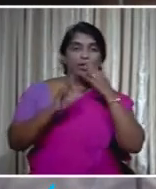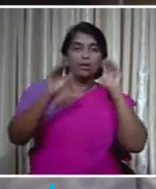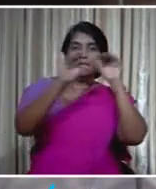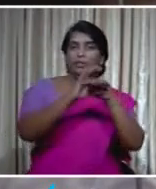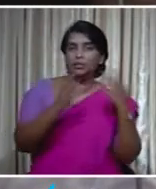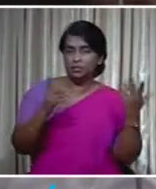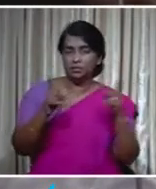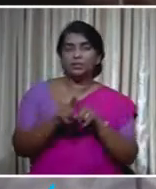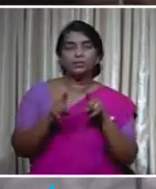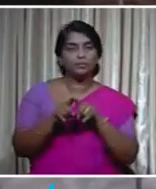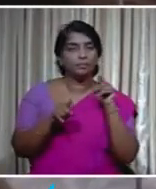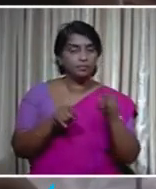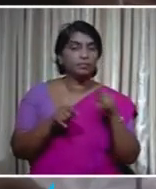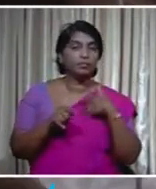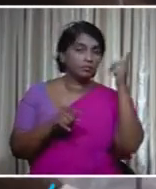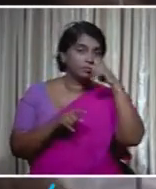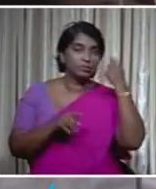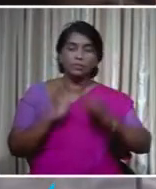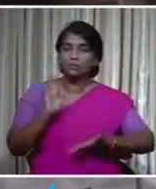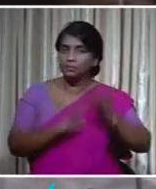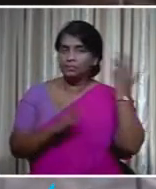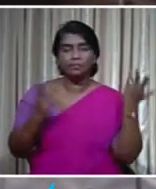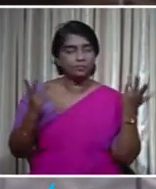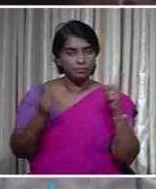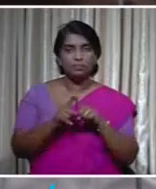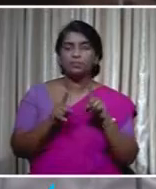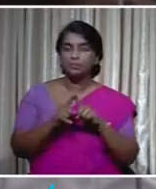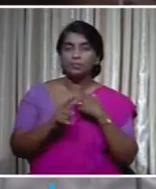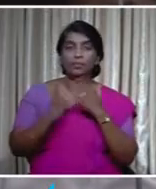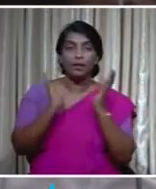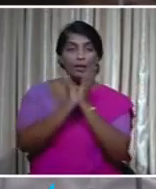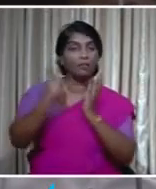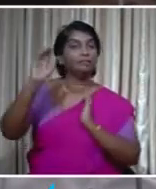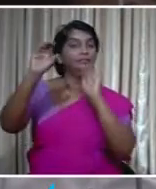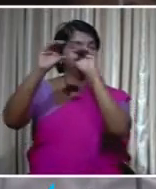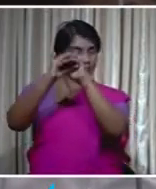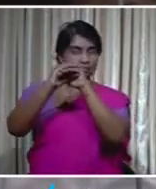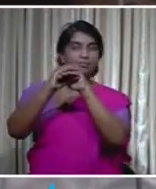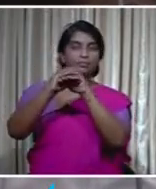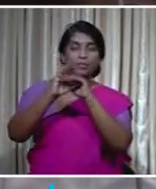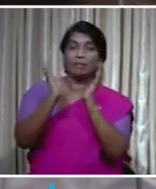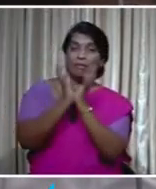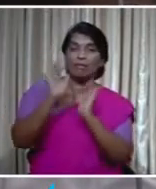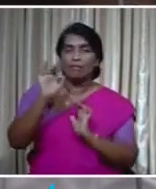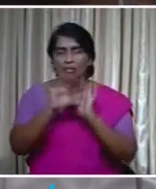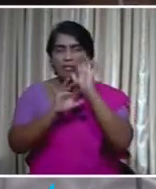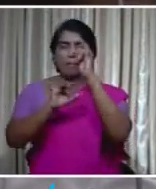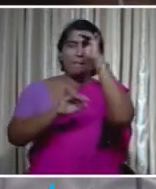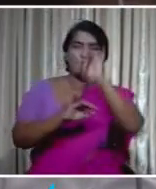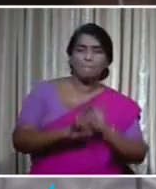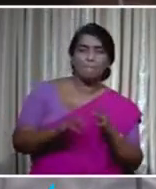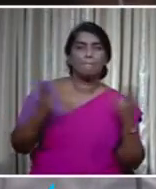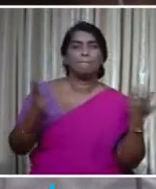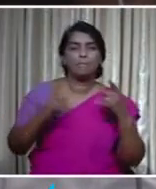இல்லை, இவர் அப்படியே இருக்க வேண்டியான். ஒரு மரத்தில் ஏறினவனுக்கு பள்ளி சொன்னால் ஏறவும் கூடாது இறங்கவும் கூடாது என்ற நிலையில தான் ஒரு அதிபருடைய வாழ்க்கை